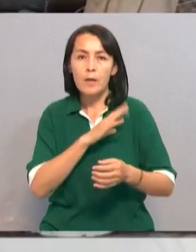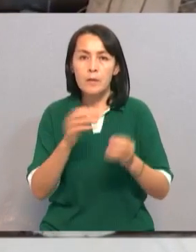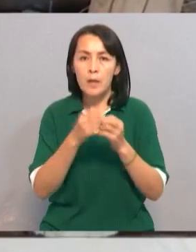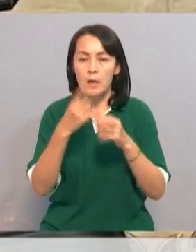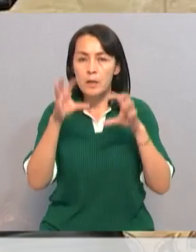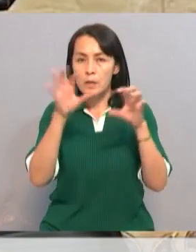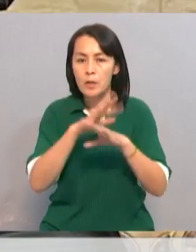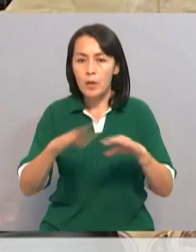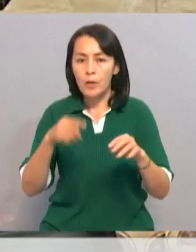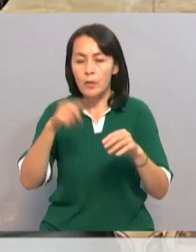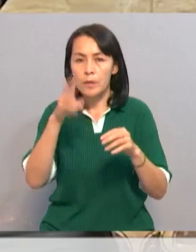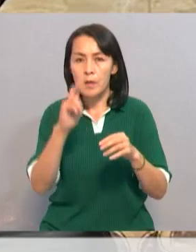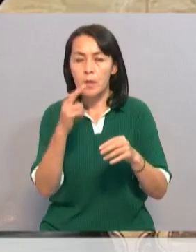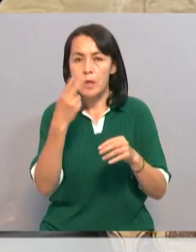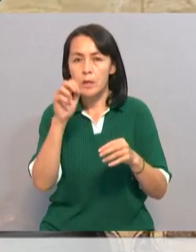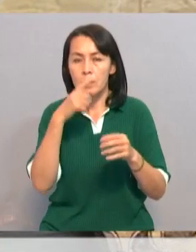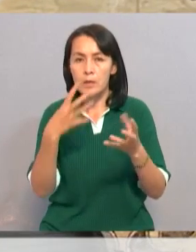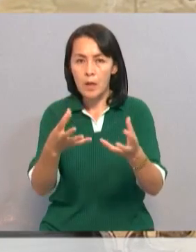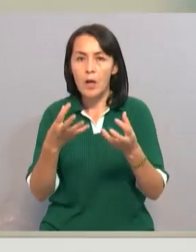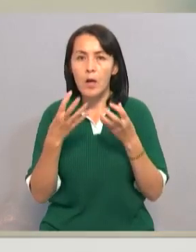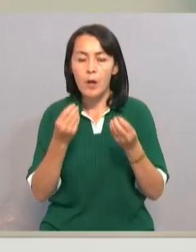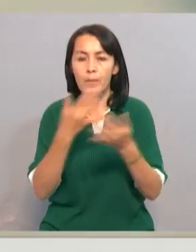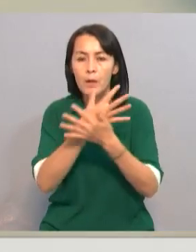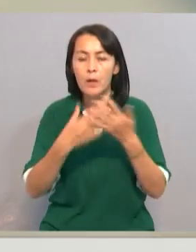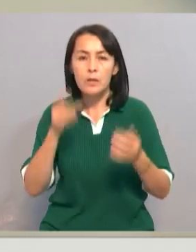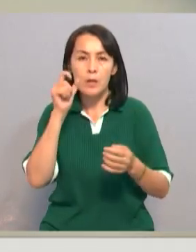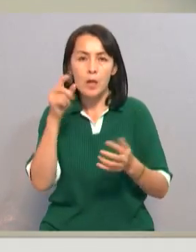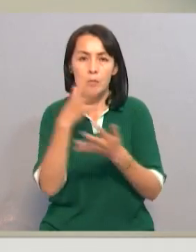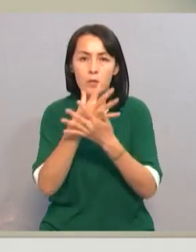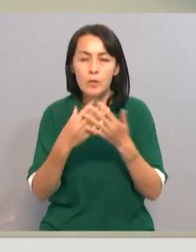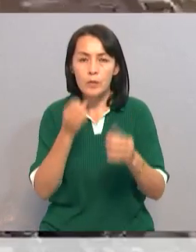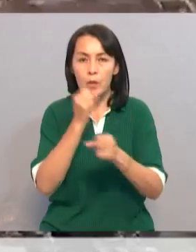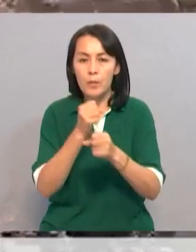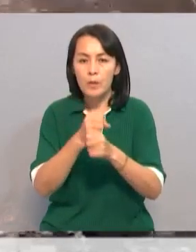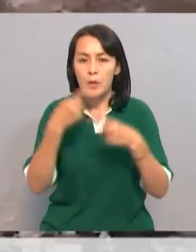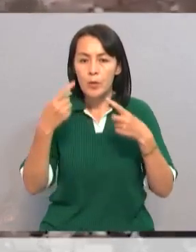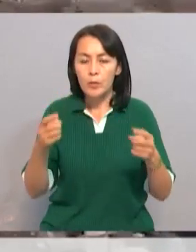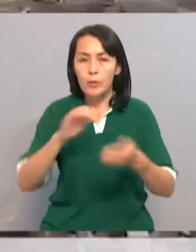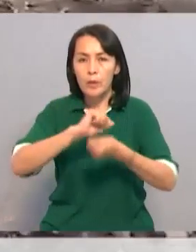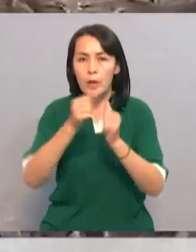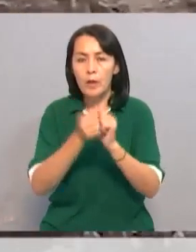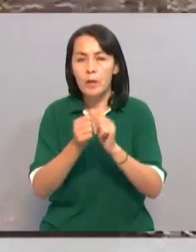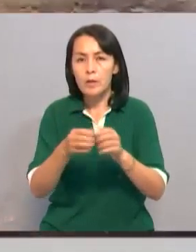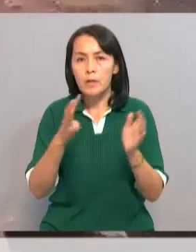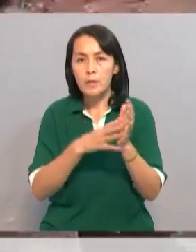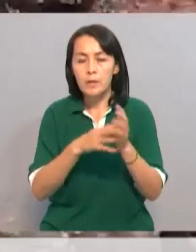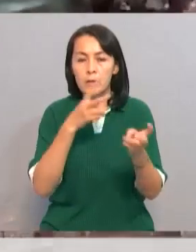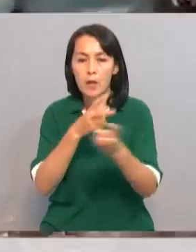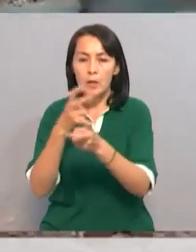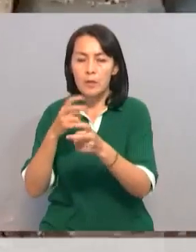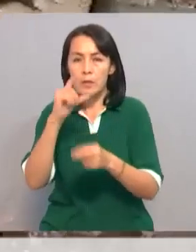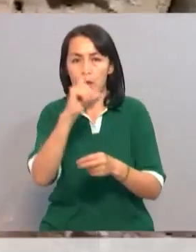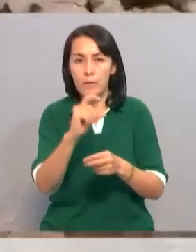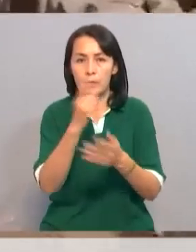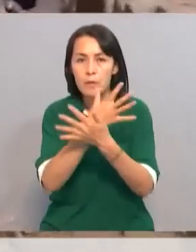один незаконных дробильных цехов изъято специальное оборудование золото средства для переработки руды и камней а также девять единиц огнестрельного